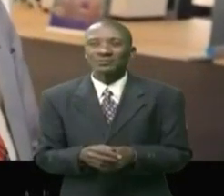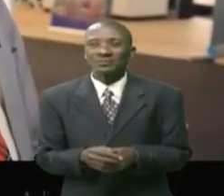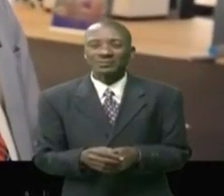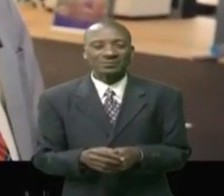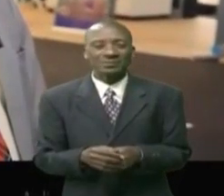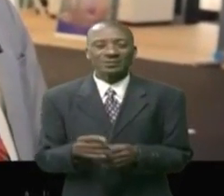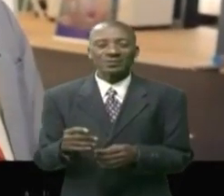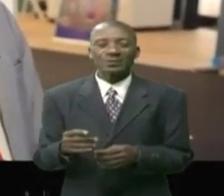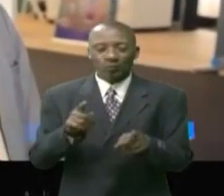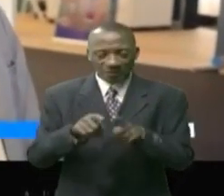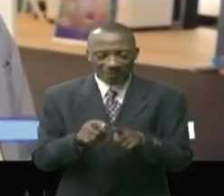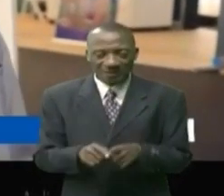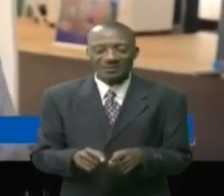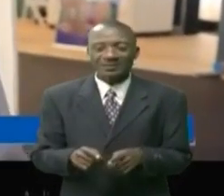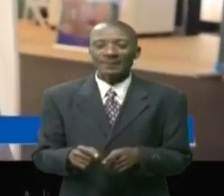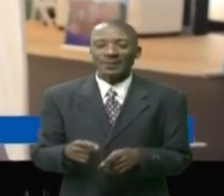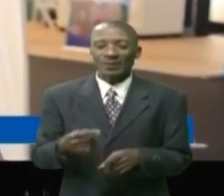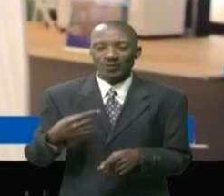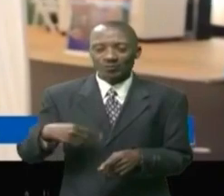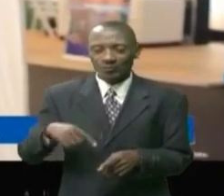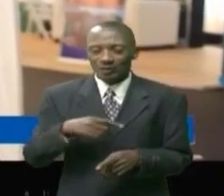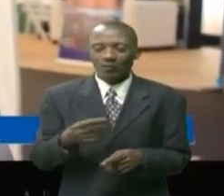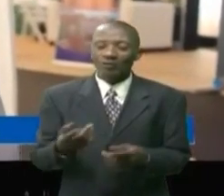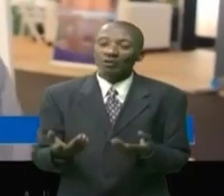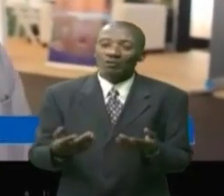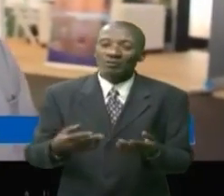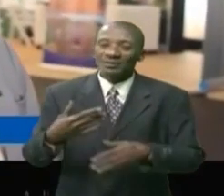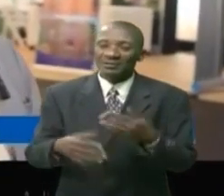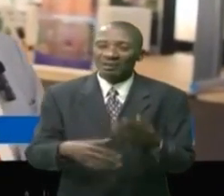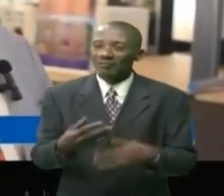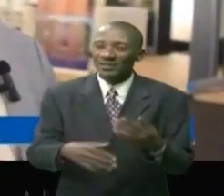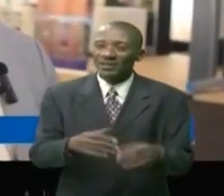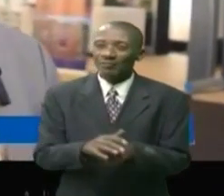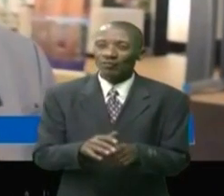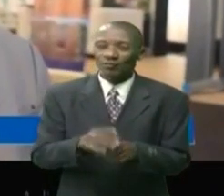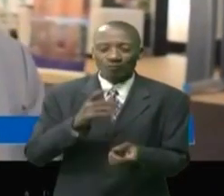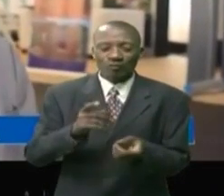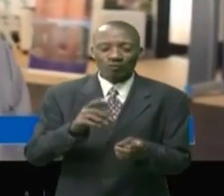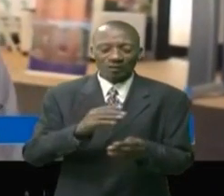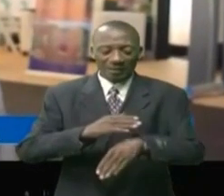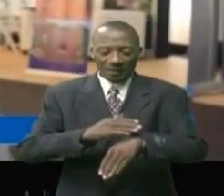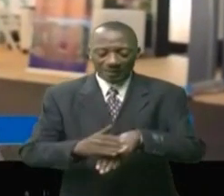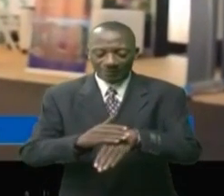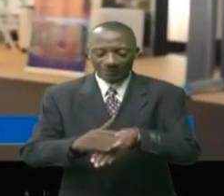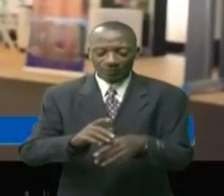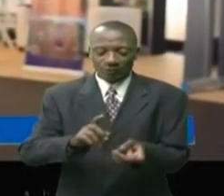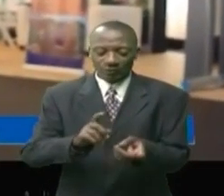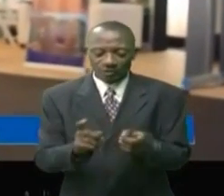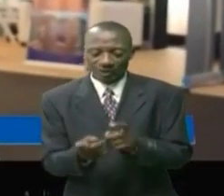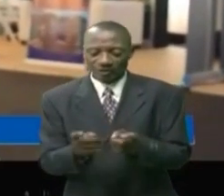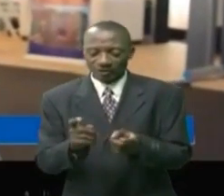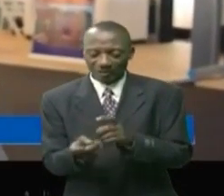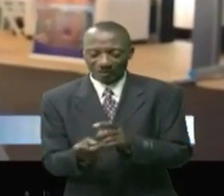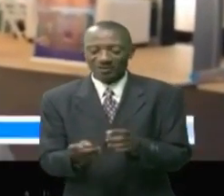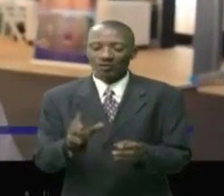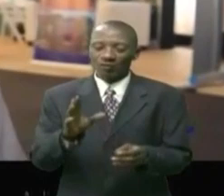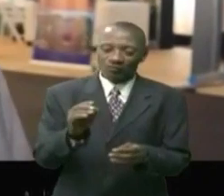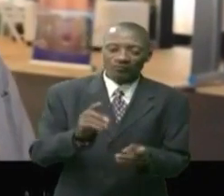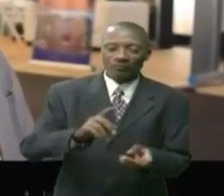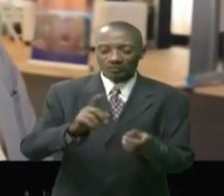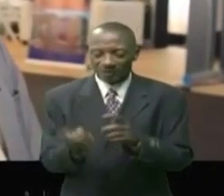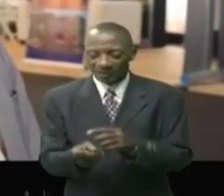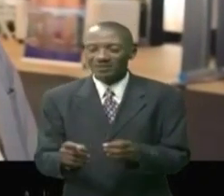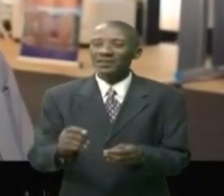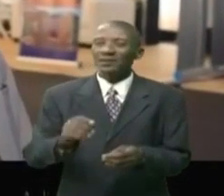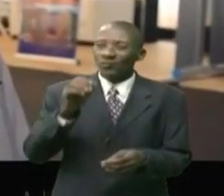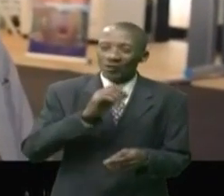de manioc. Et nous avons également contribué énormément à la mobilisation de ressources auprès de la Banque africaine